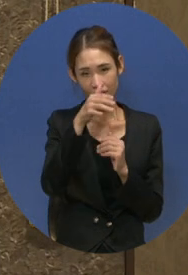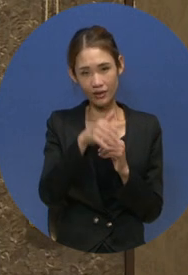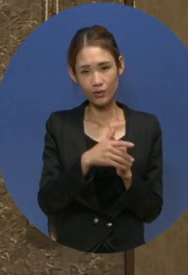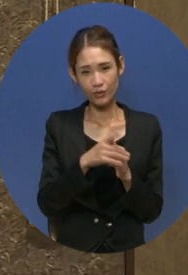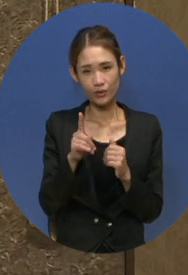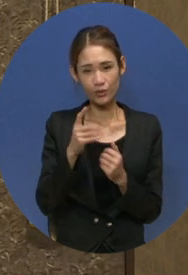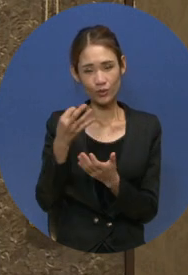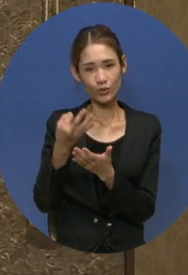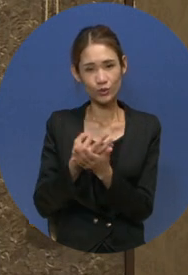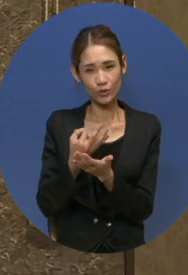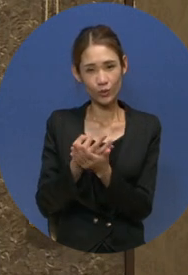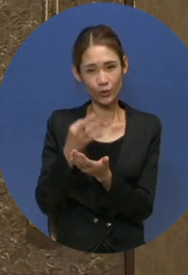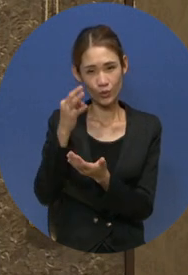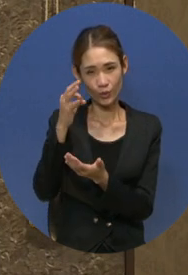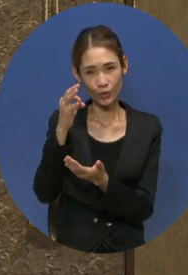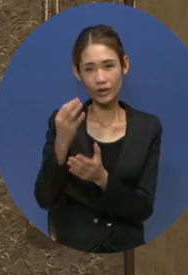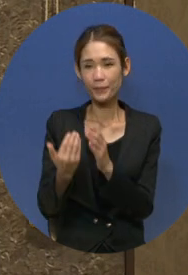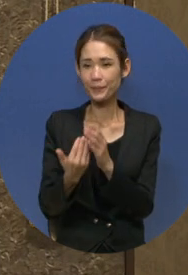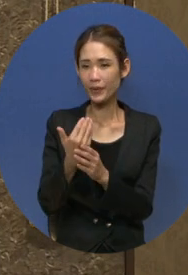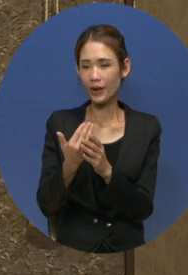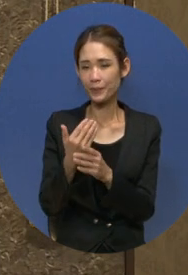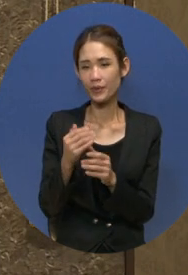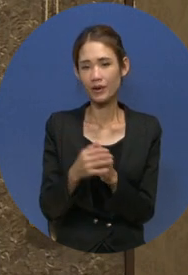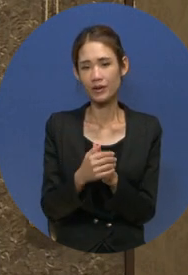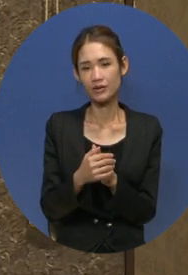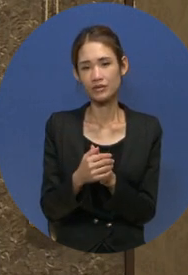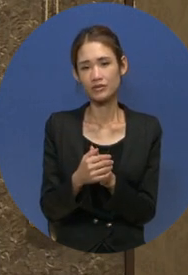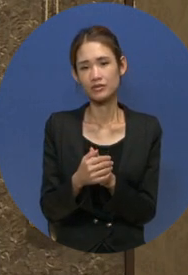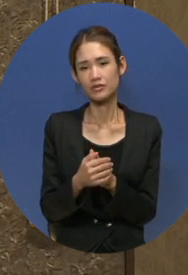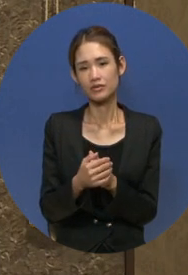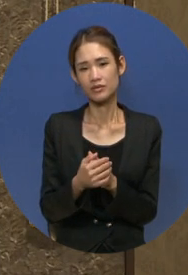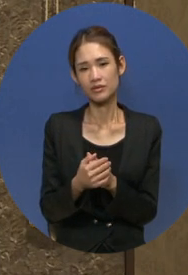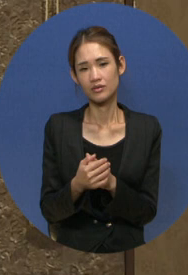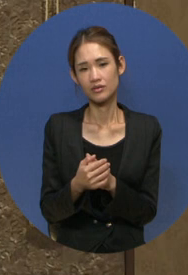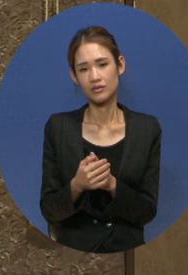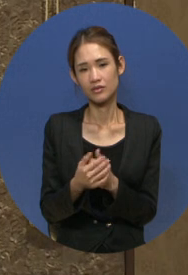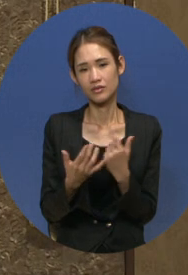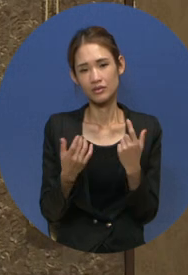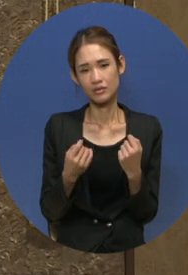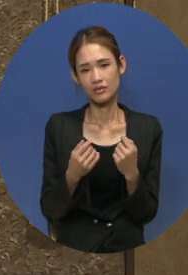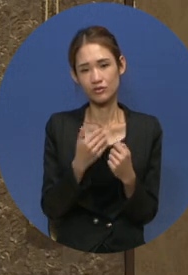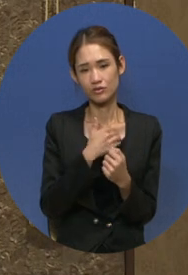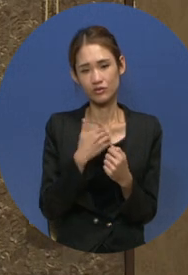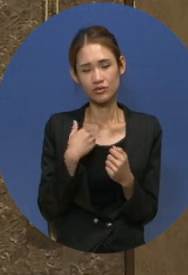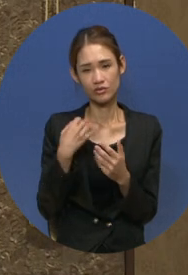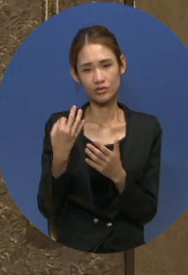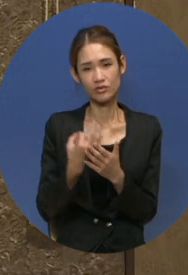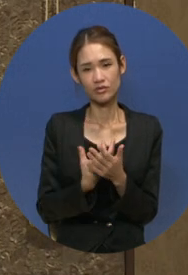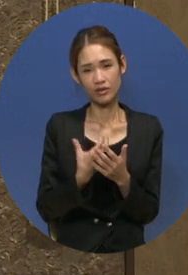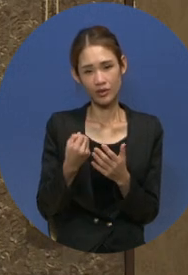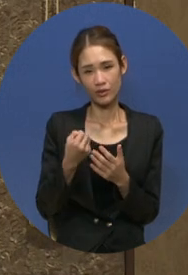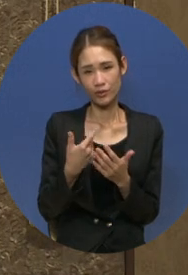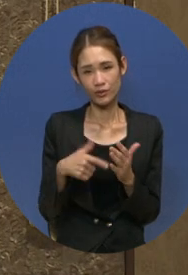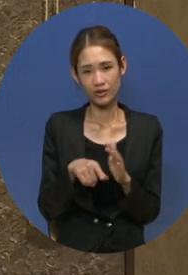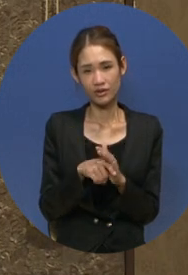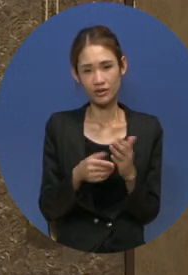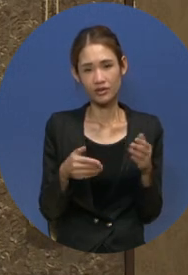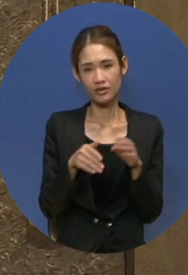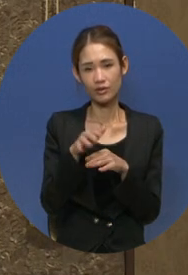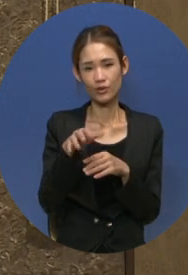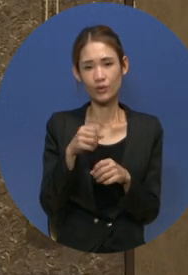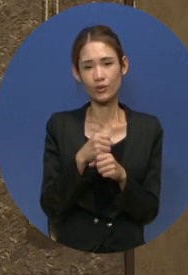시설이라든가 어떤 이렇게 이 소득이 일어나서 그것을 충분히 저희가 소득으로 갖고 갈 수 있는 그런 어떤